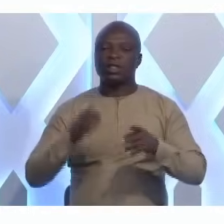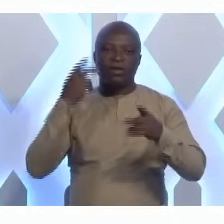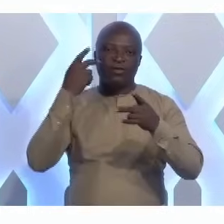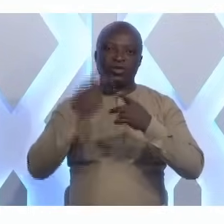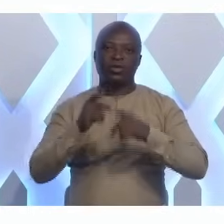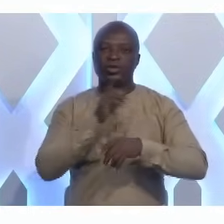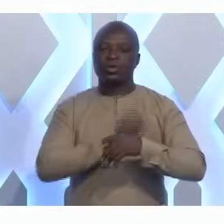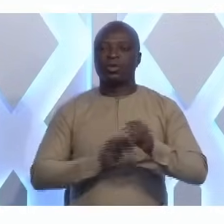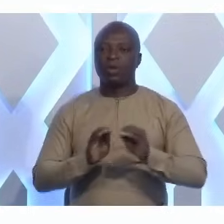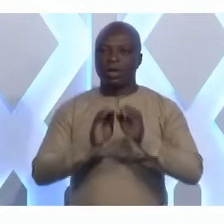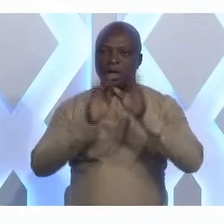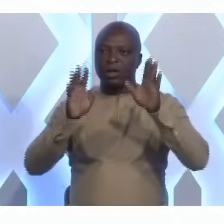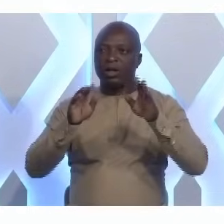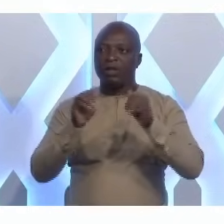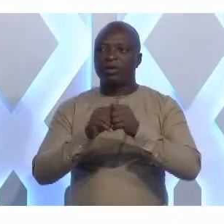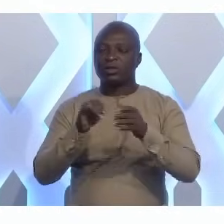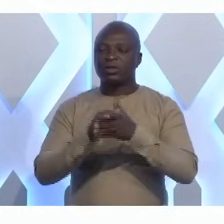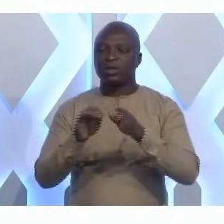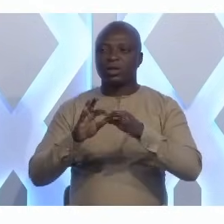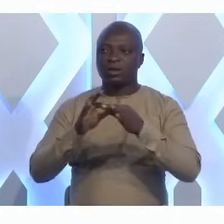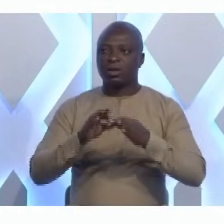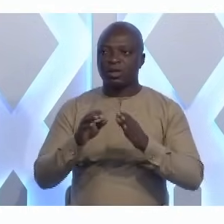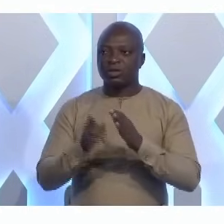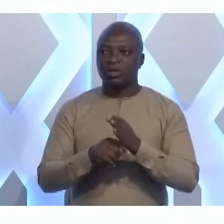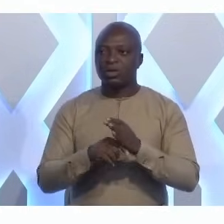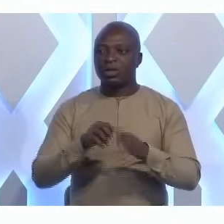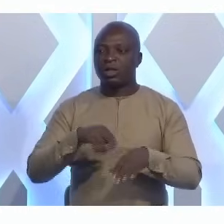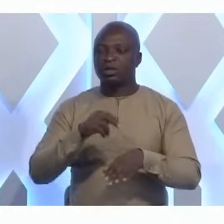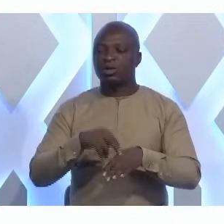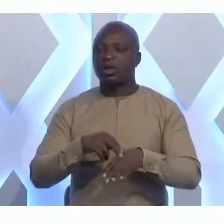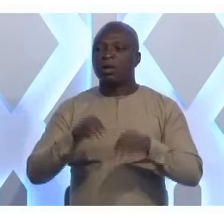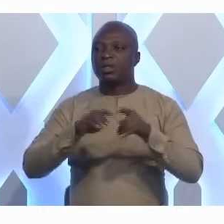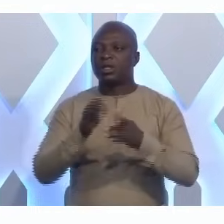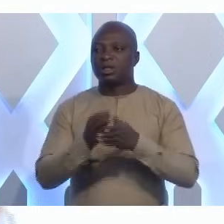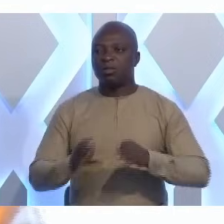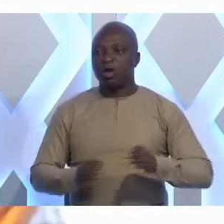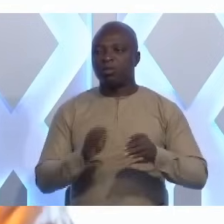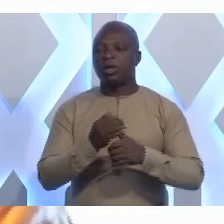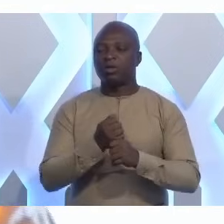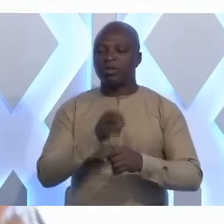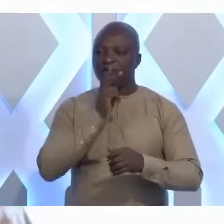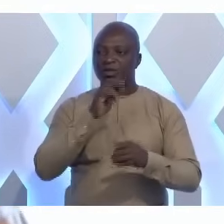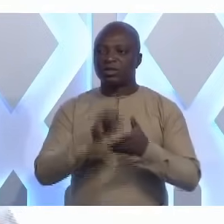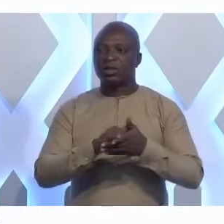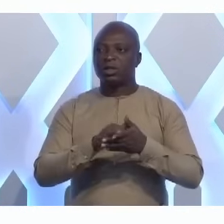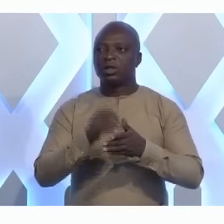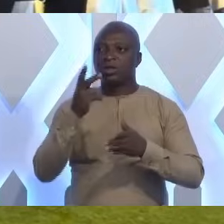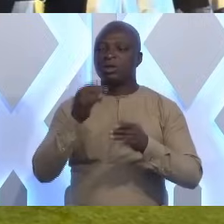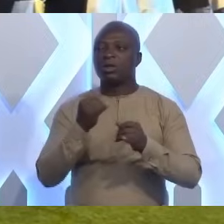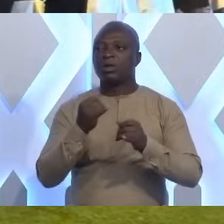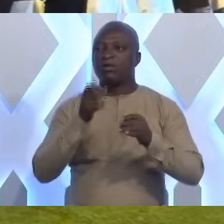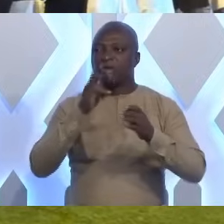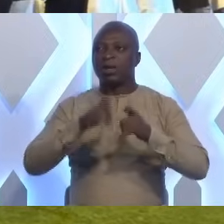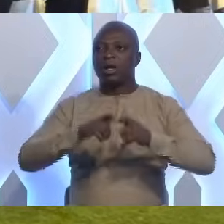Togo rayonnant dans le concert des nations, a mis les moyens pour la tenue effective de ces deux importantes manifestations.